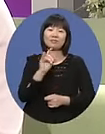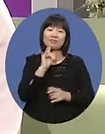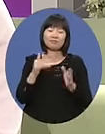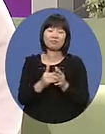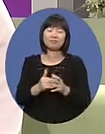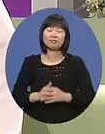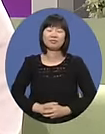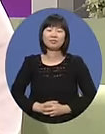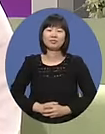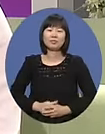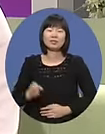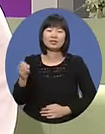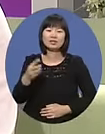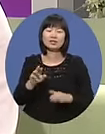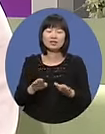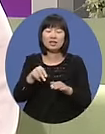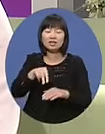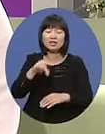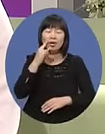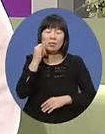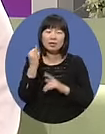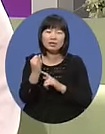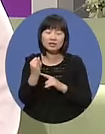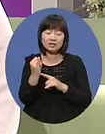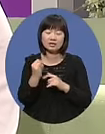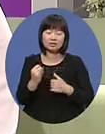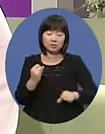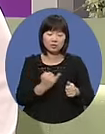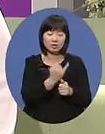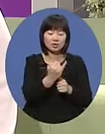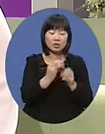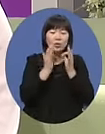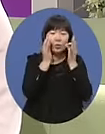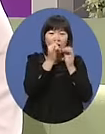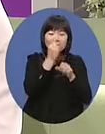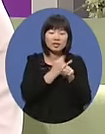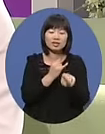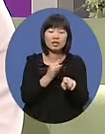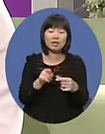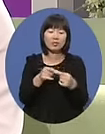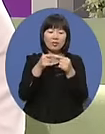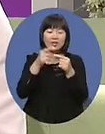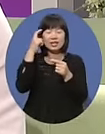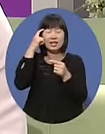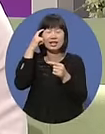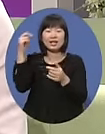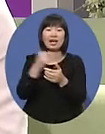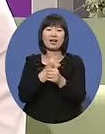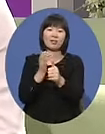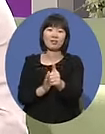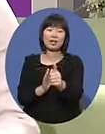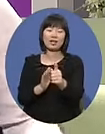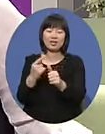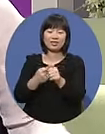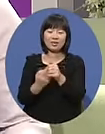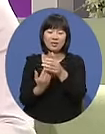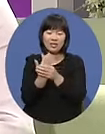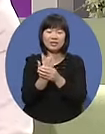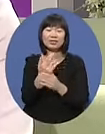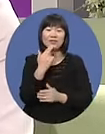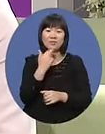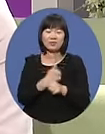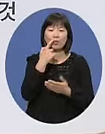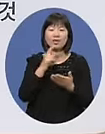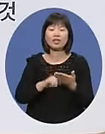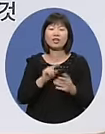네. 그래서 그리고 이 시어머님들은 며느리도 노력하고 있다라는 것을 우선은 좀 생각해 주셨으면 좋겠어요. 네. 저절로 되는 것도 없고